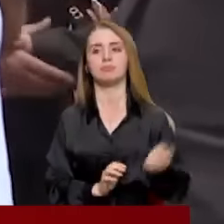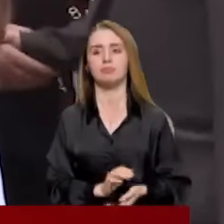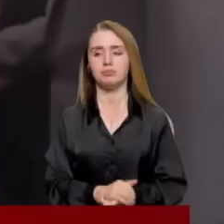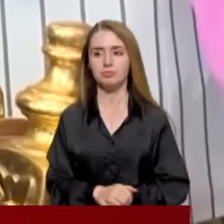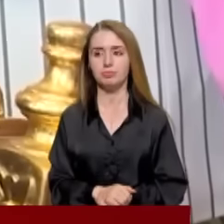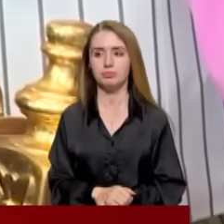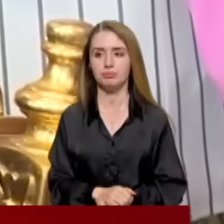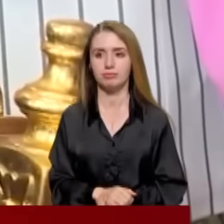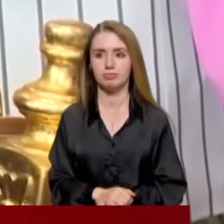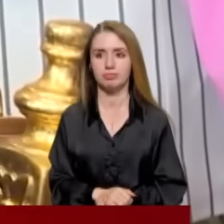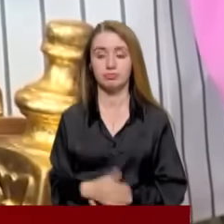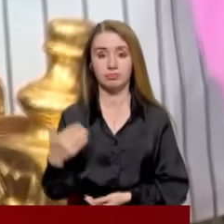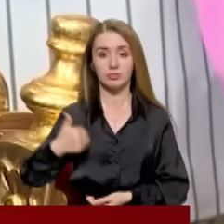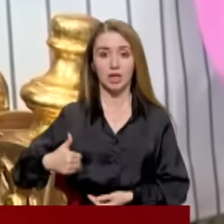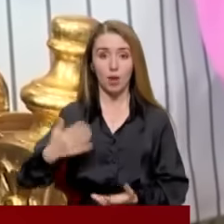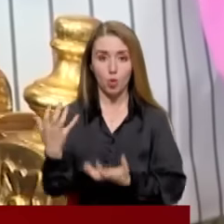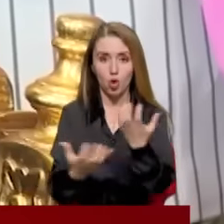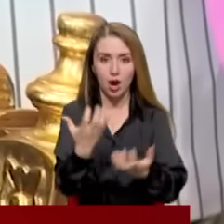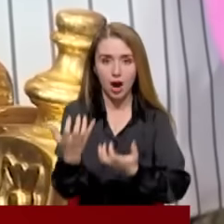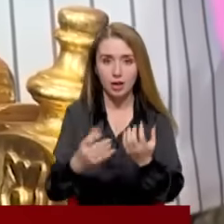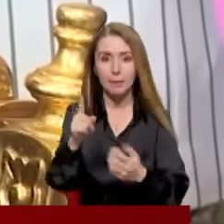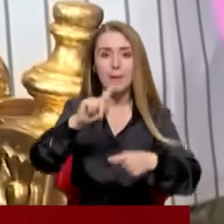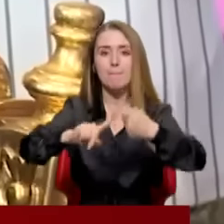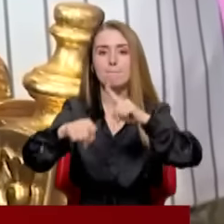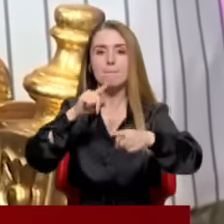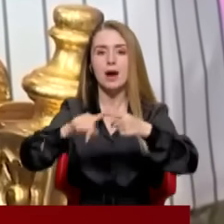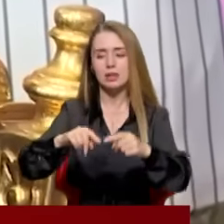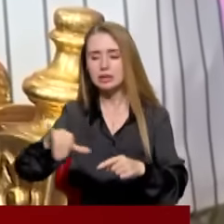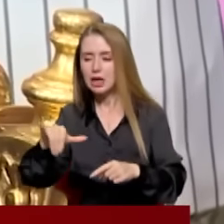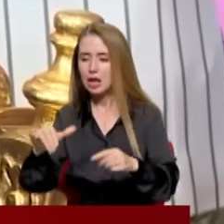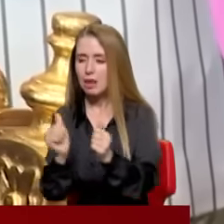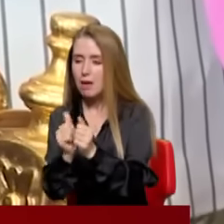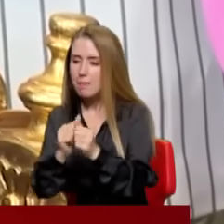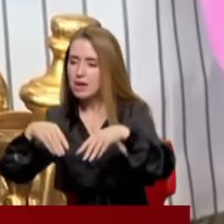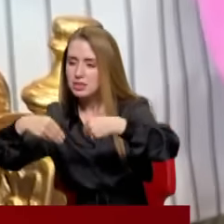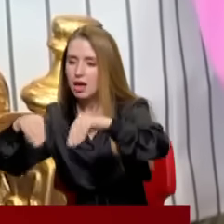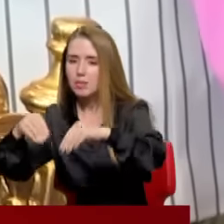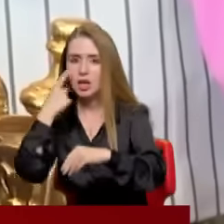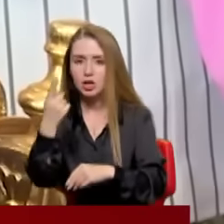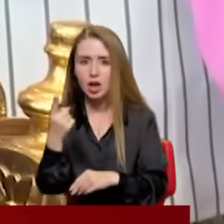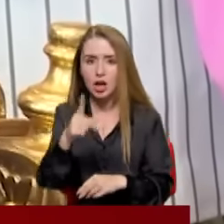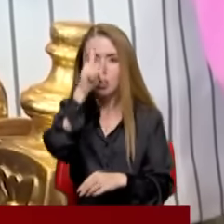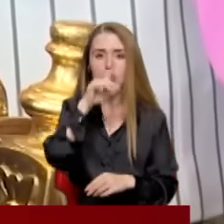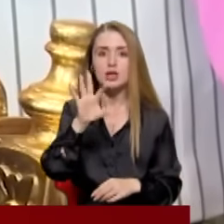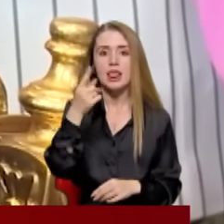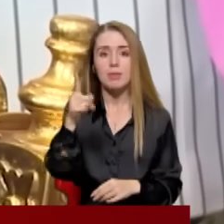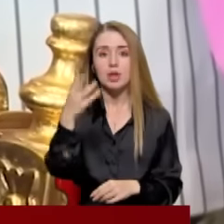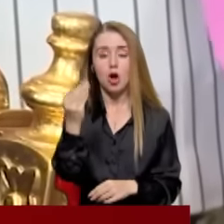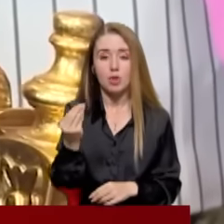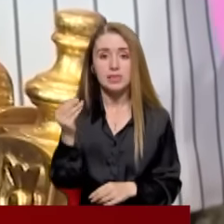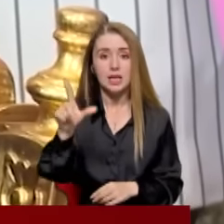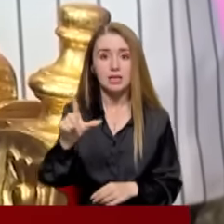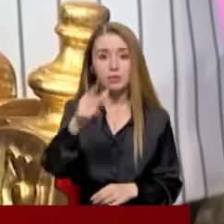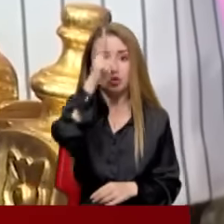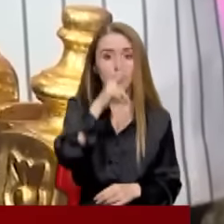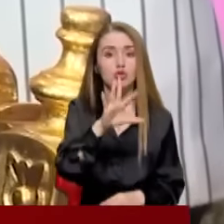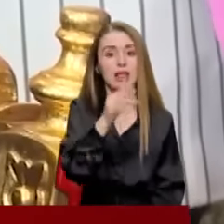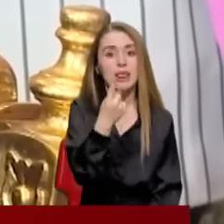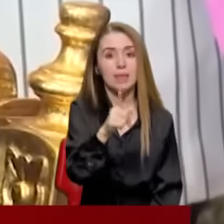Nasılsınız? Kamu kaynaklarının bir partinin yandaşlarına peşkeş çekilmesini, 150 bin liraya yapılacak için 350 bin